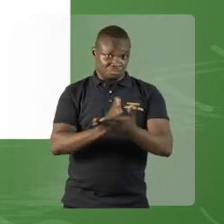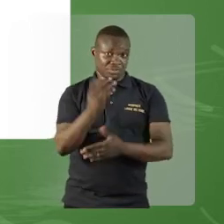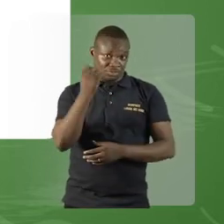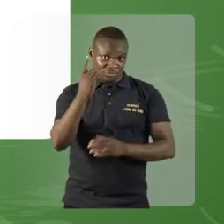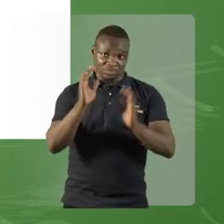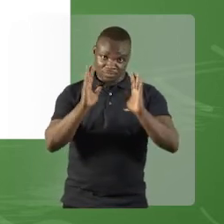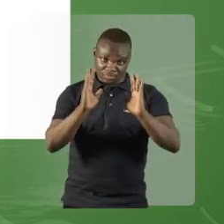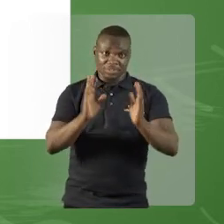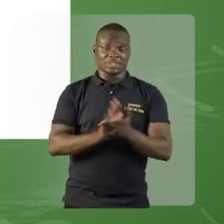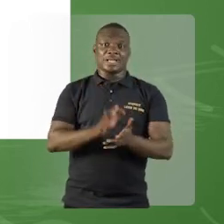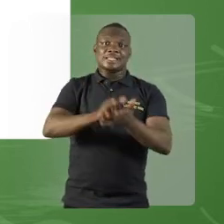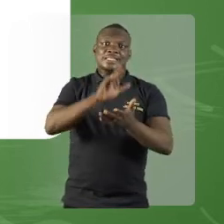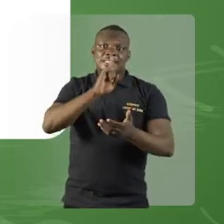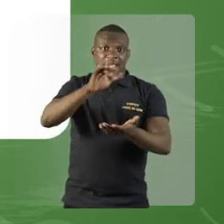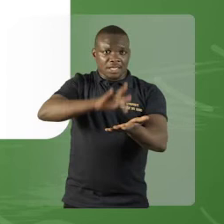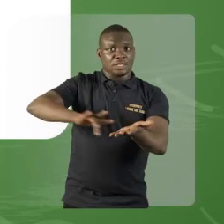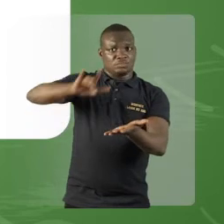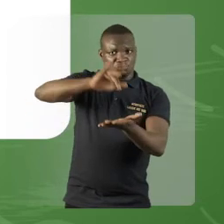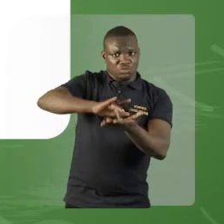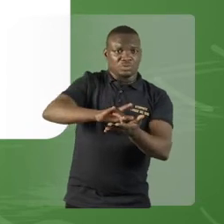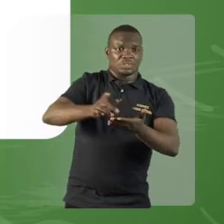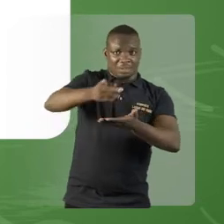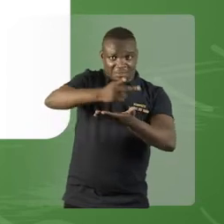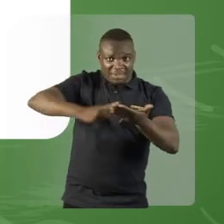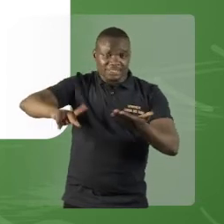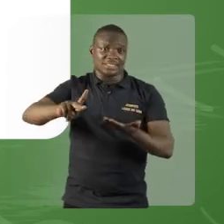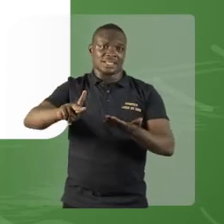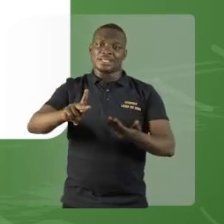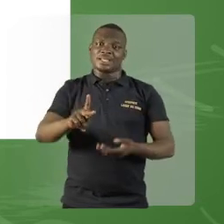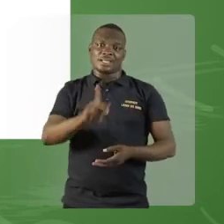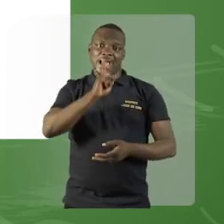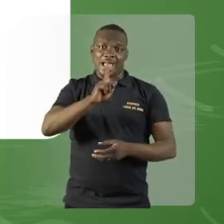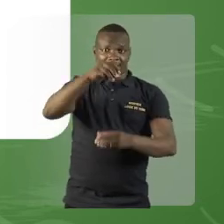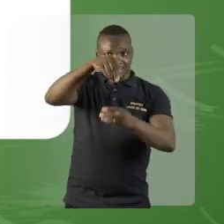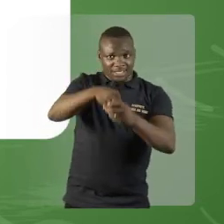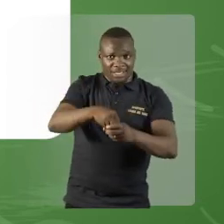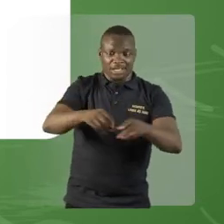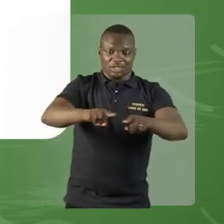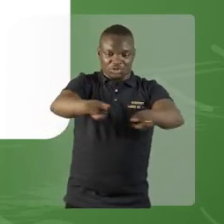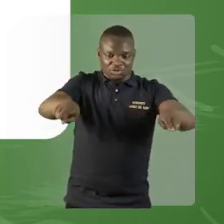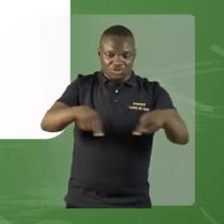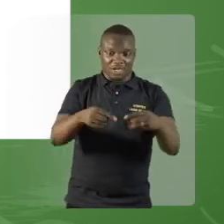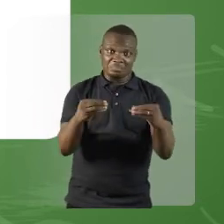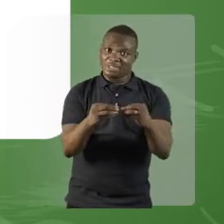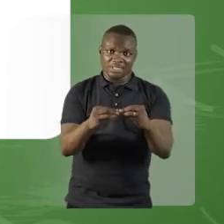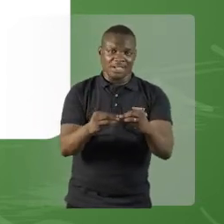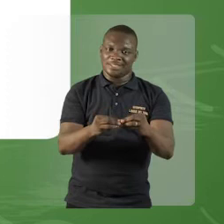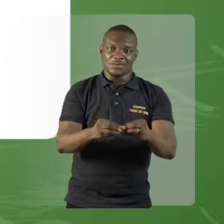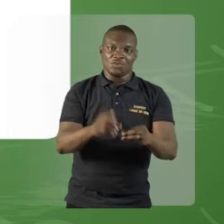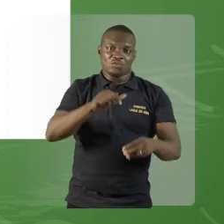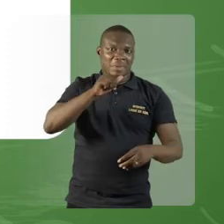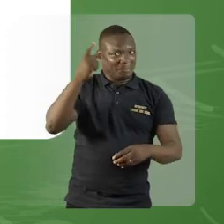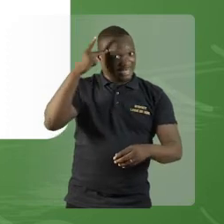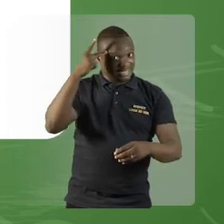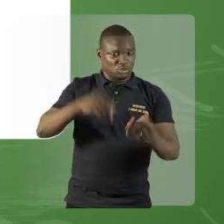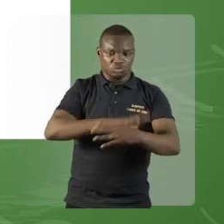Il s'agit bien du milieu de la partie qui est plongée dans le champ magnétique. Ce n'est pas tout le conducteur. Si